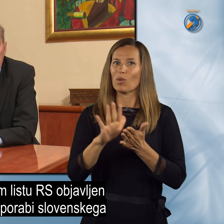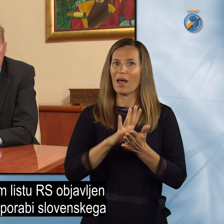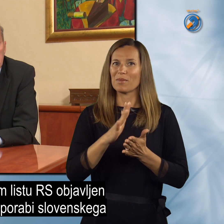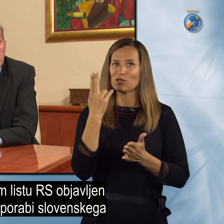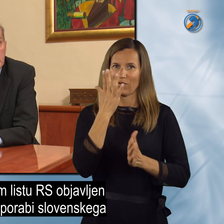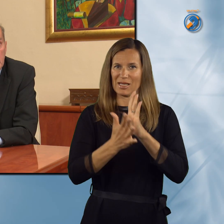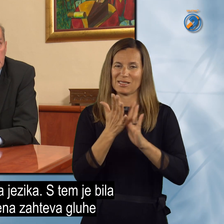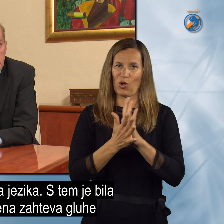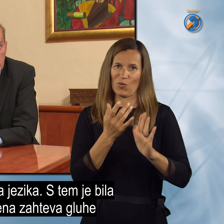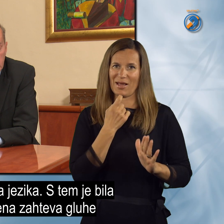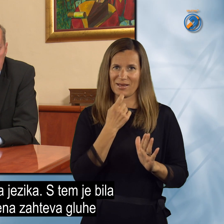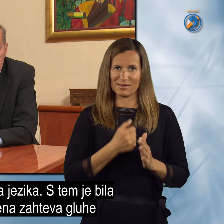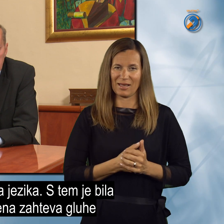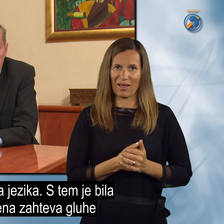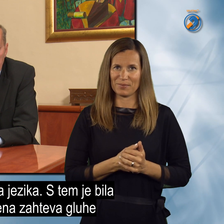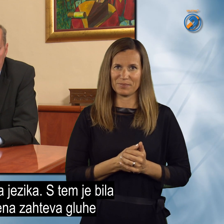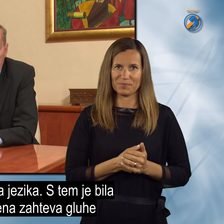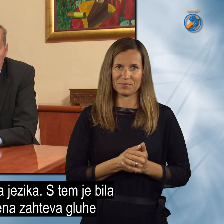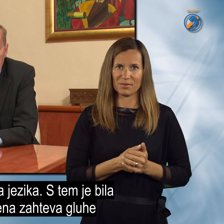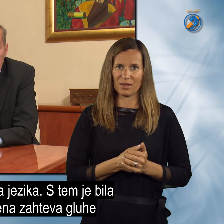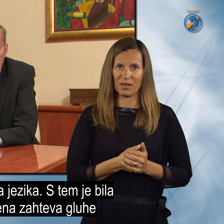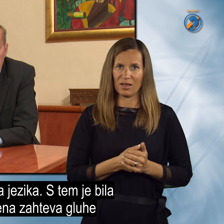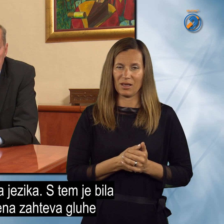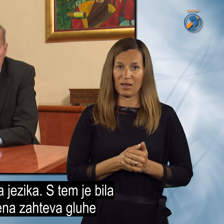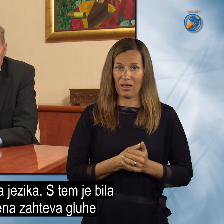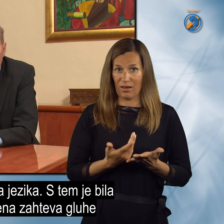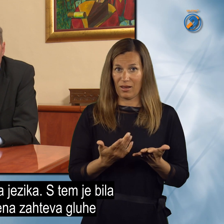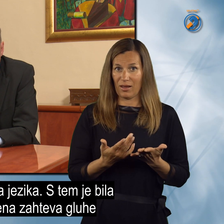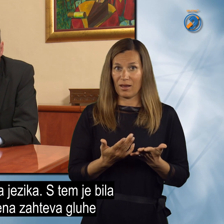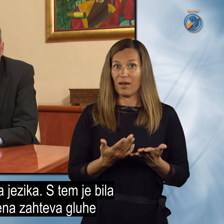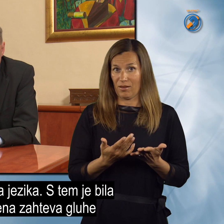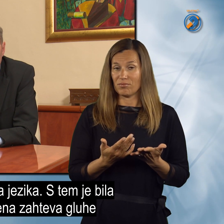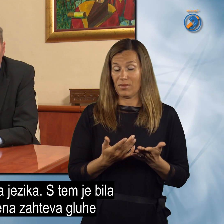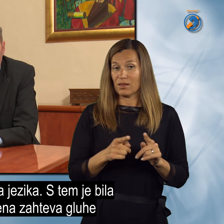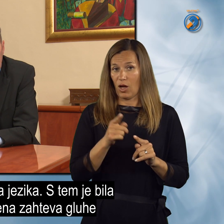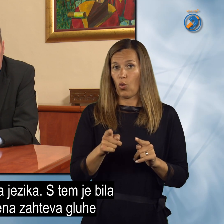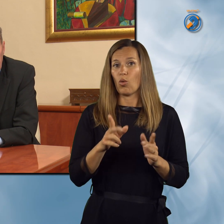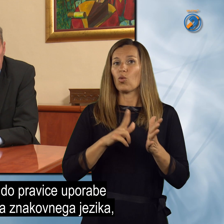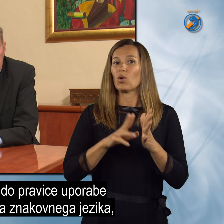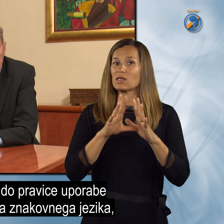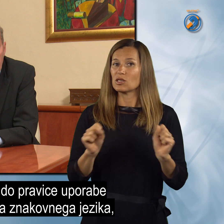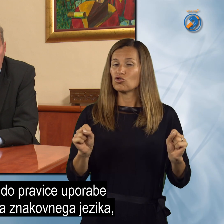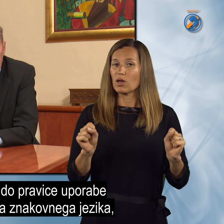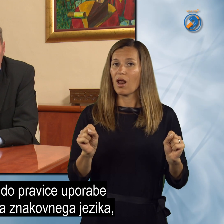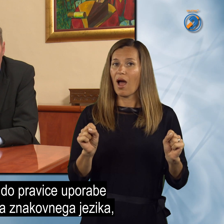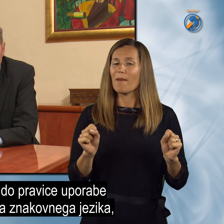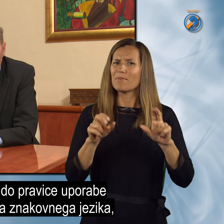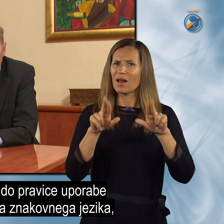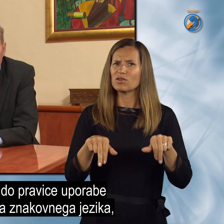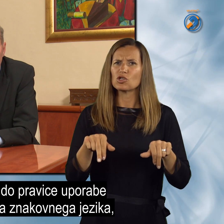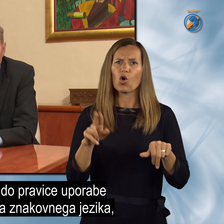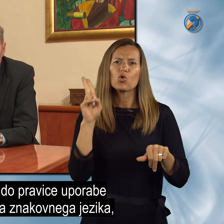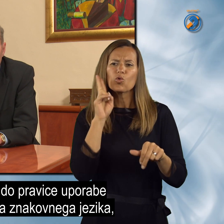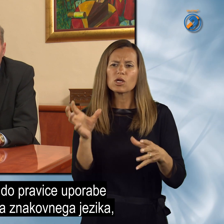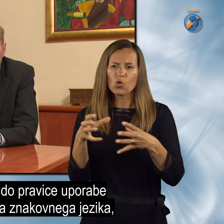o uporabi slovenskega znakovnega jezika. S tem je bila uresničena zahteva gluhe skupnosti do pravice